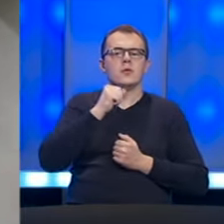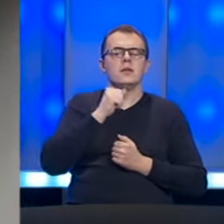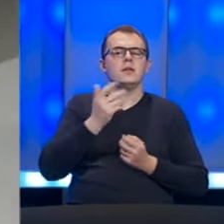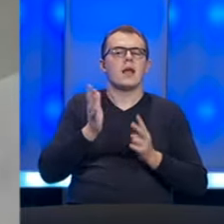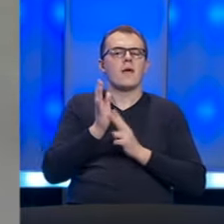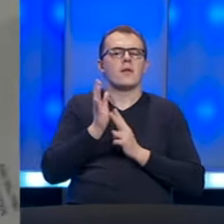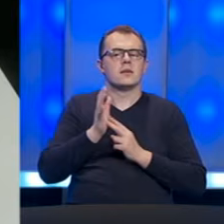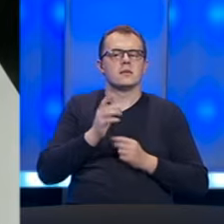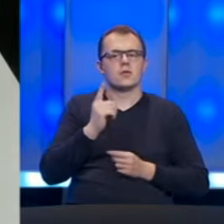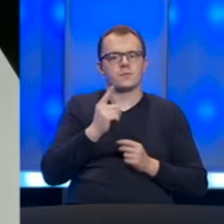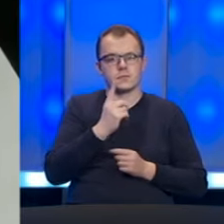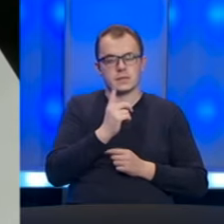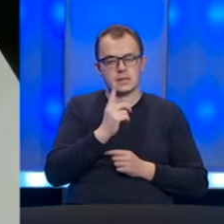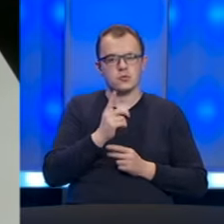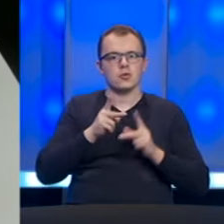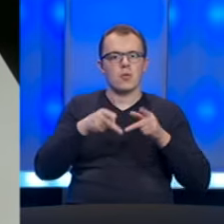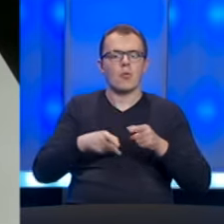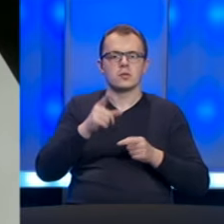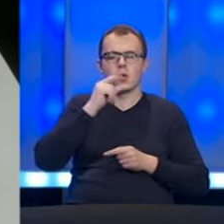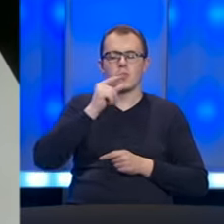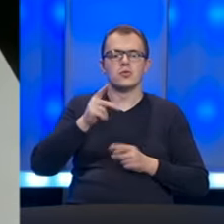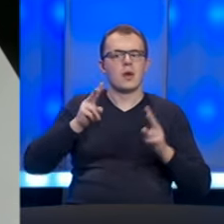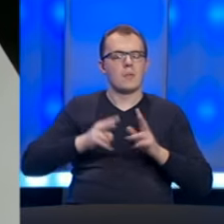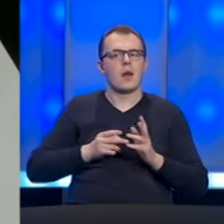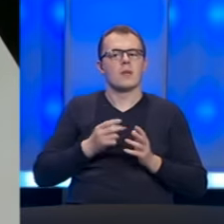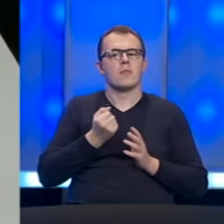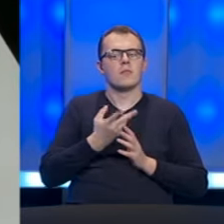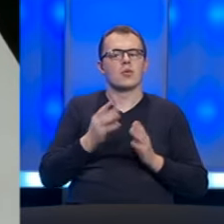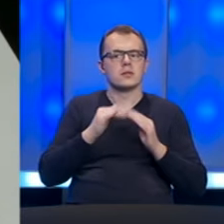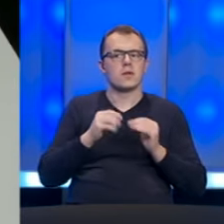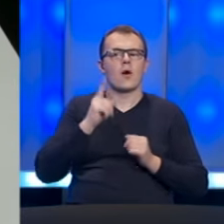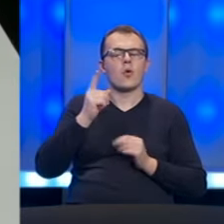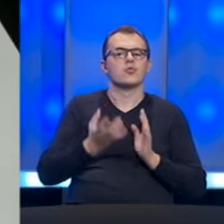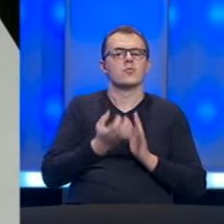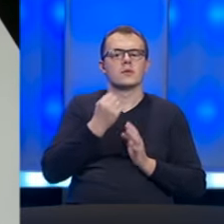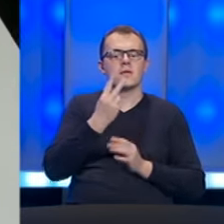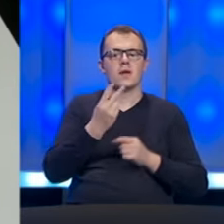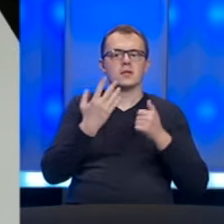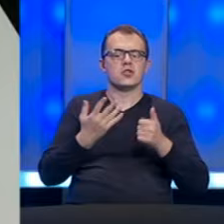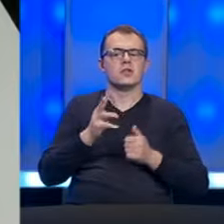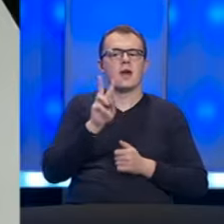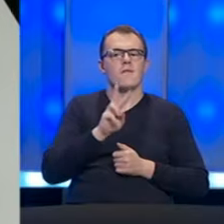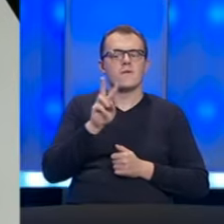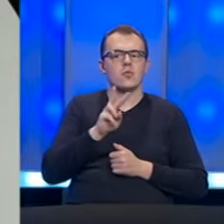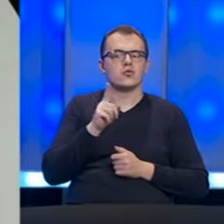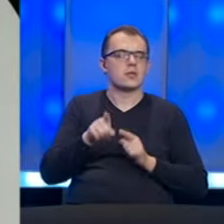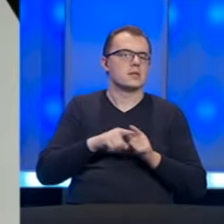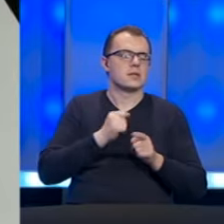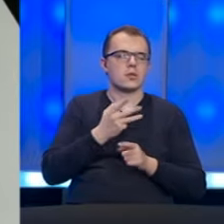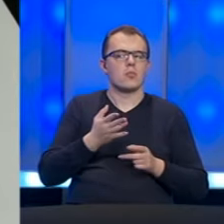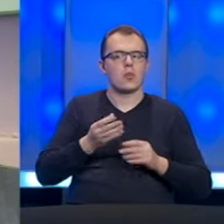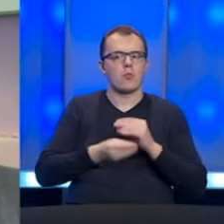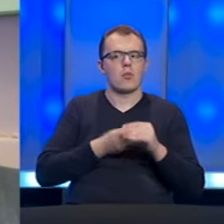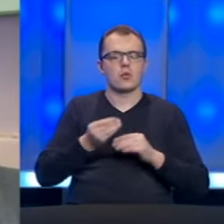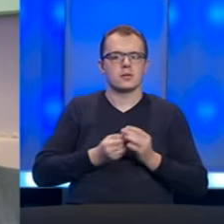Nevesinju. Istočni Mostar je opština sa veoma malim brojem stanovnika, a oni su preuzeli 26 vaučera za isti broj